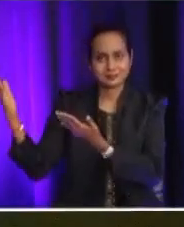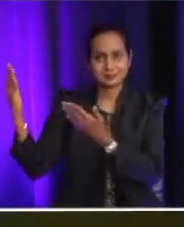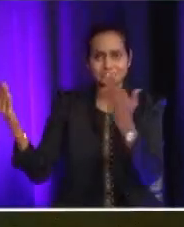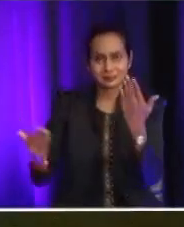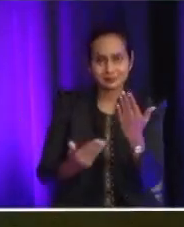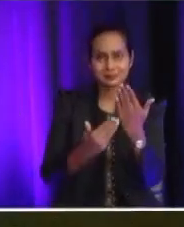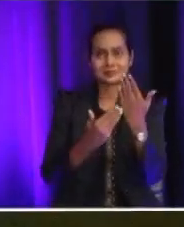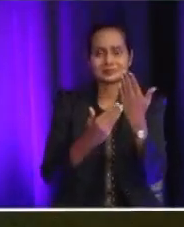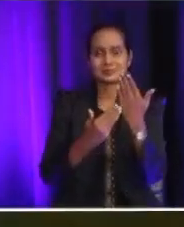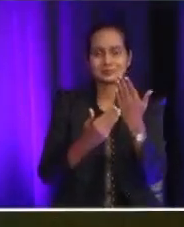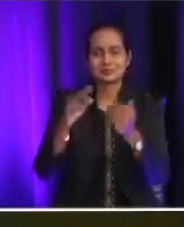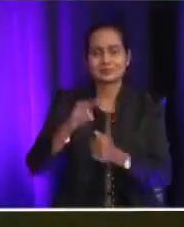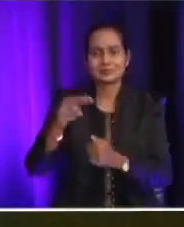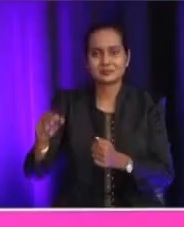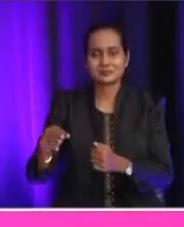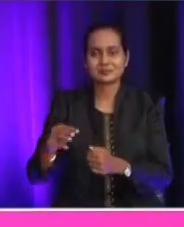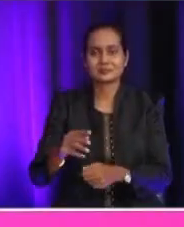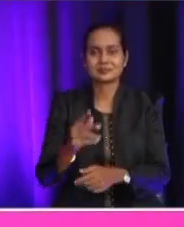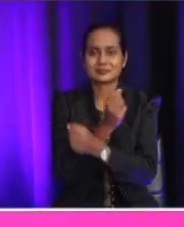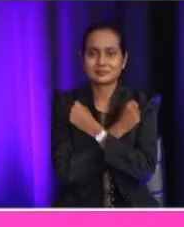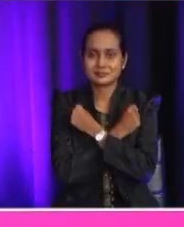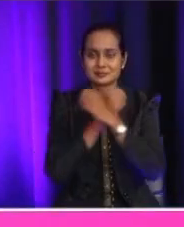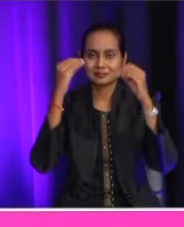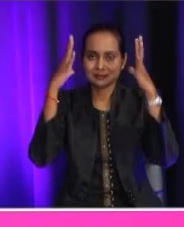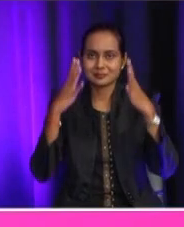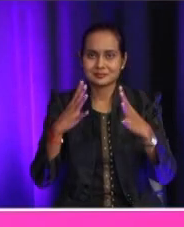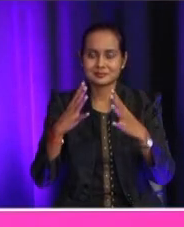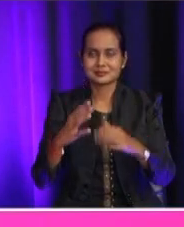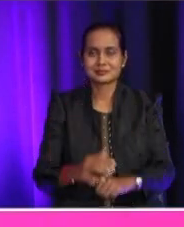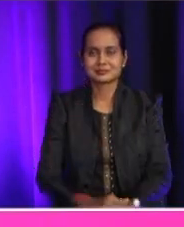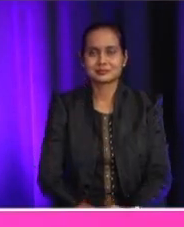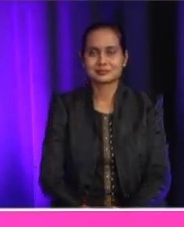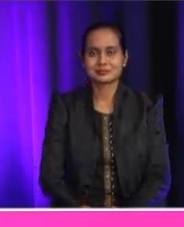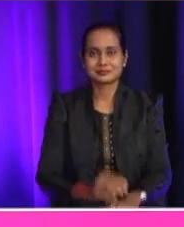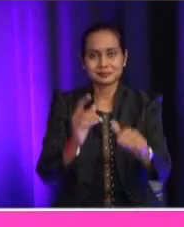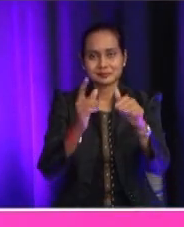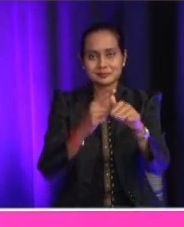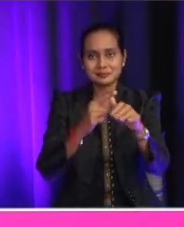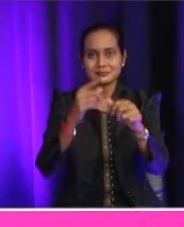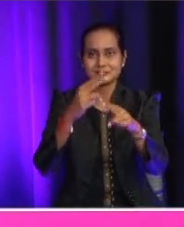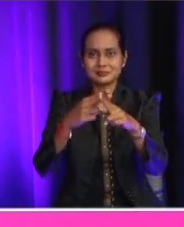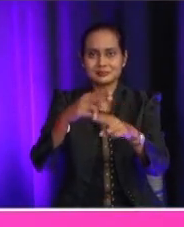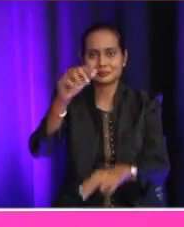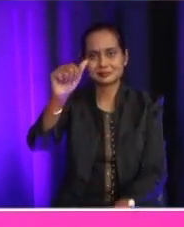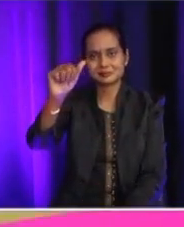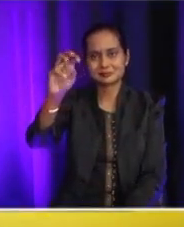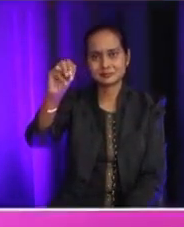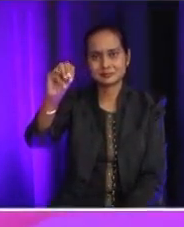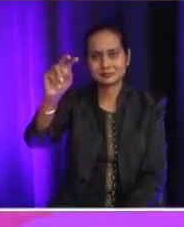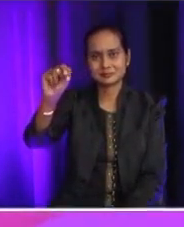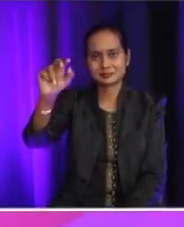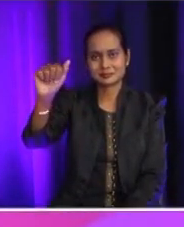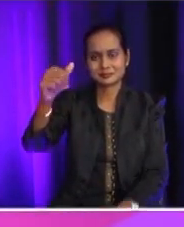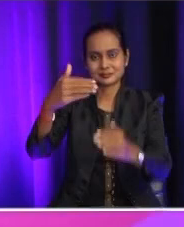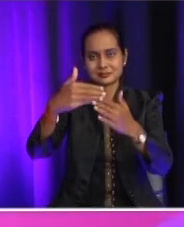perkenalkan murid-murid kesayangan cikgu ni ya. Okey, yang pertama Nur Amna Farisha ya. Okey, seterusnya